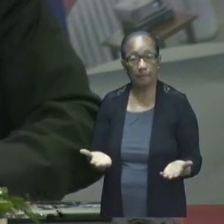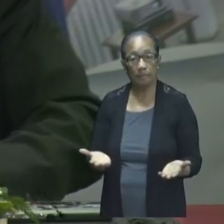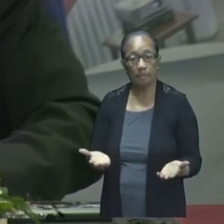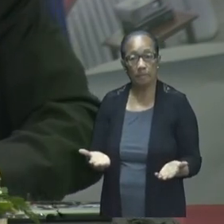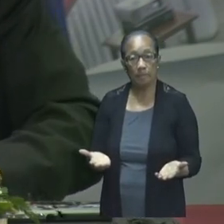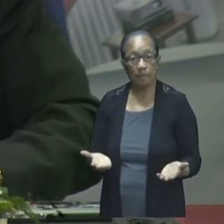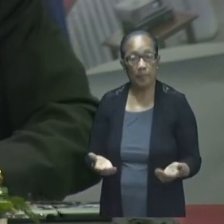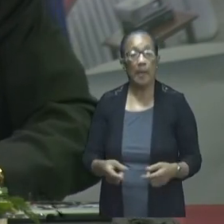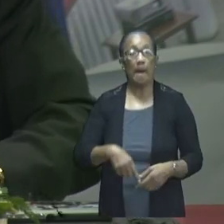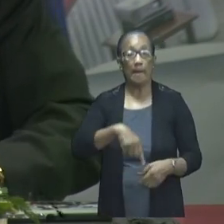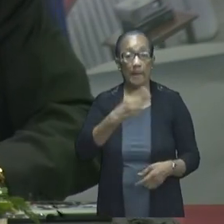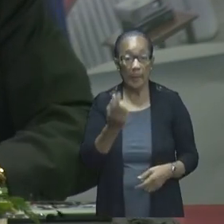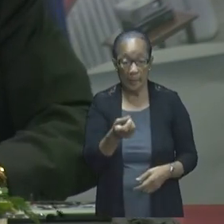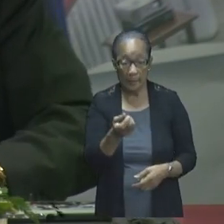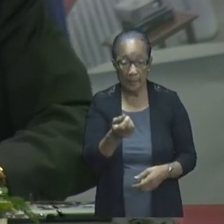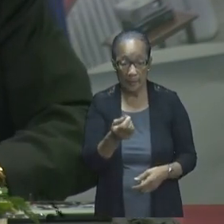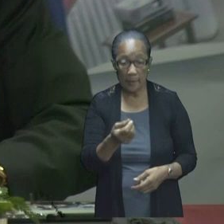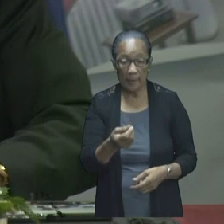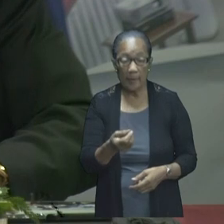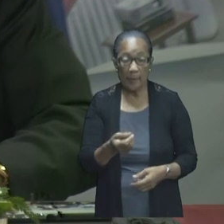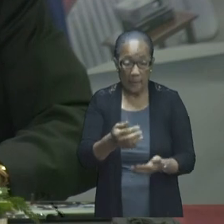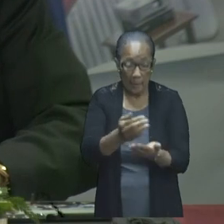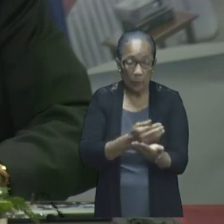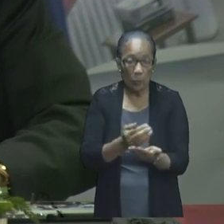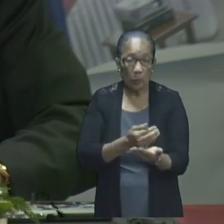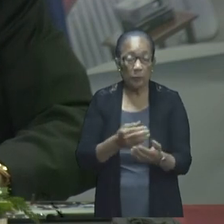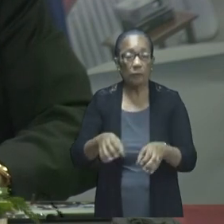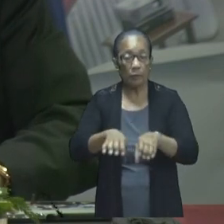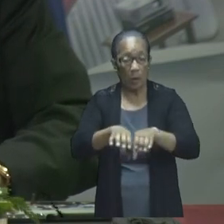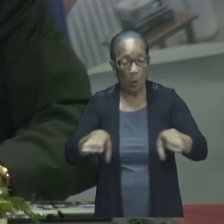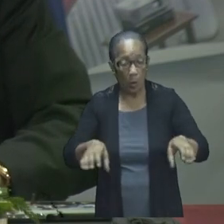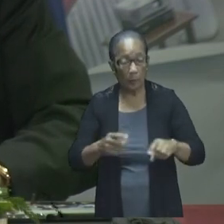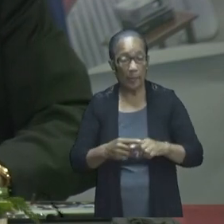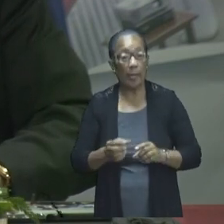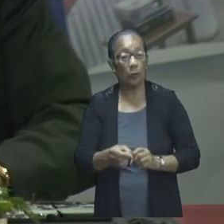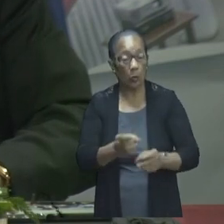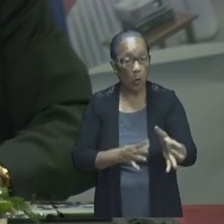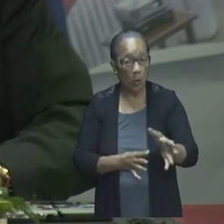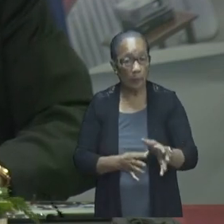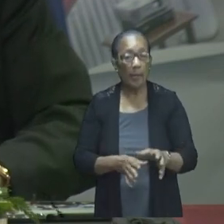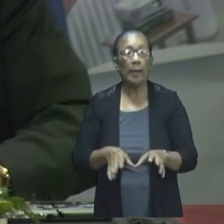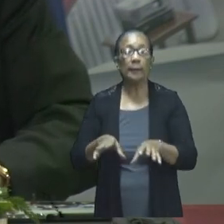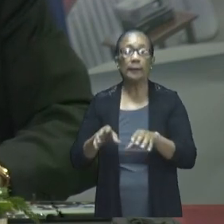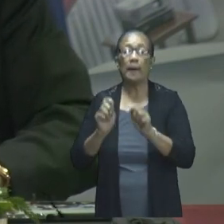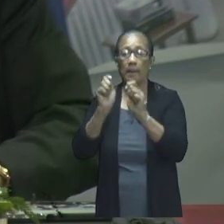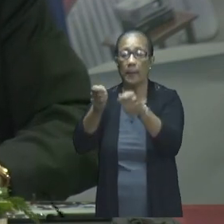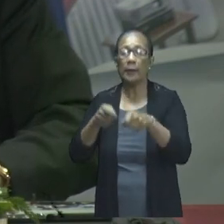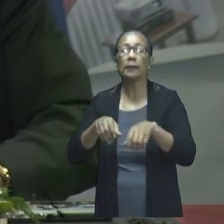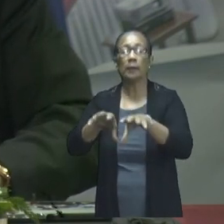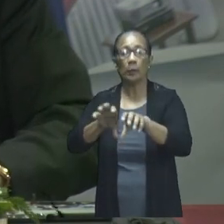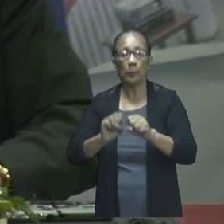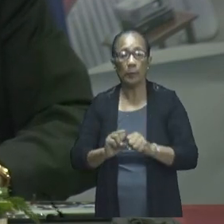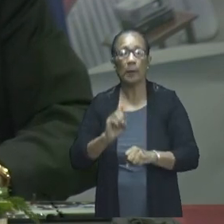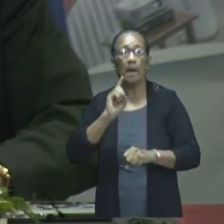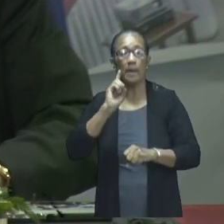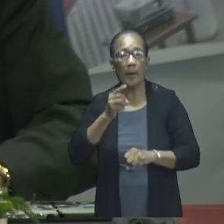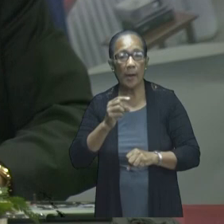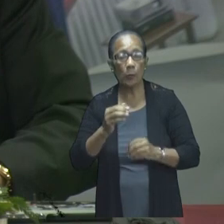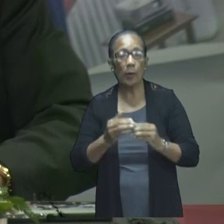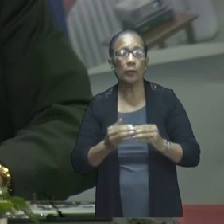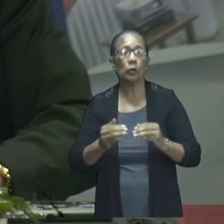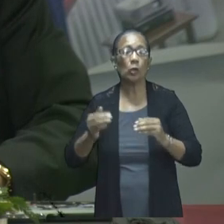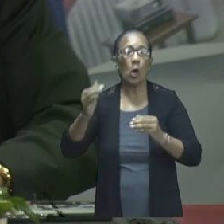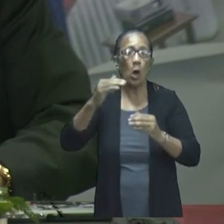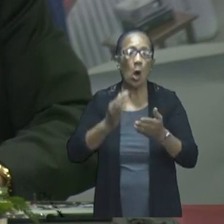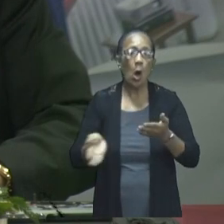meer inkomsten uit hoofdtelefoon die maatregelen hebben wel de getroffen man die op dit is zou ik willen vragen naar de minister